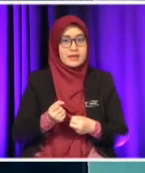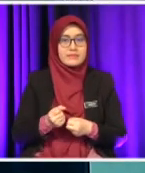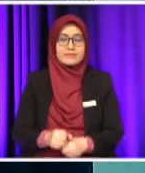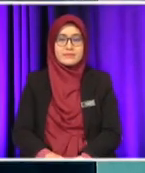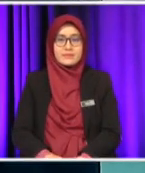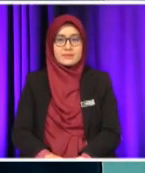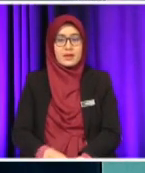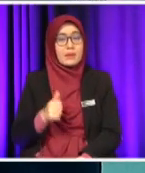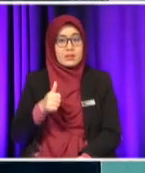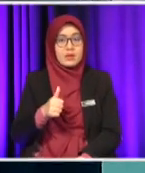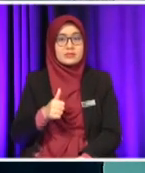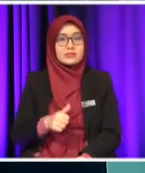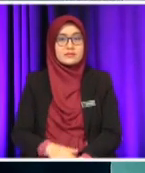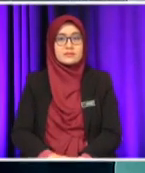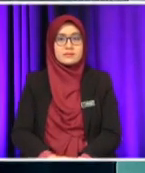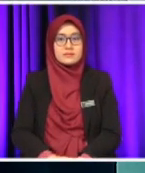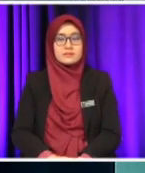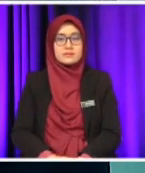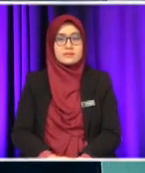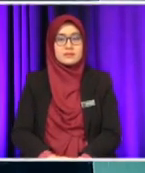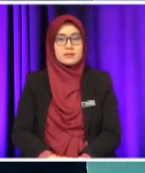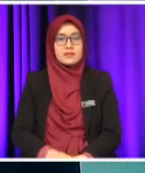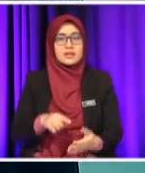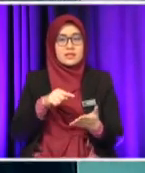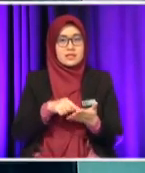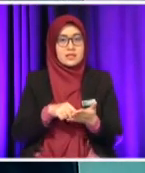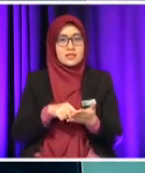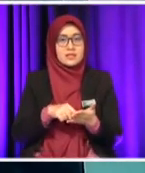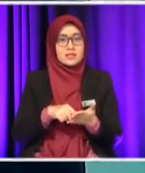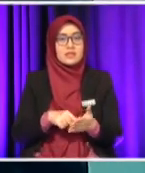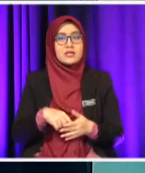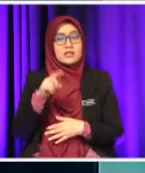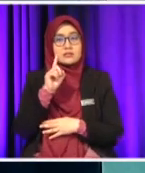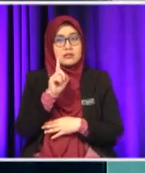dan sebagainya ini adalah salah satu cara tidak balik